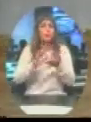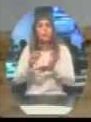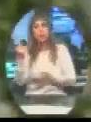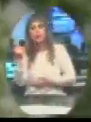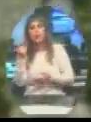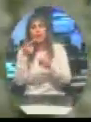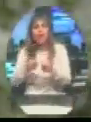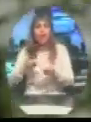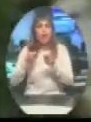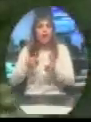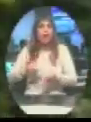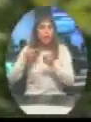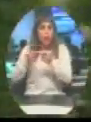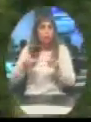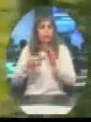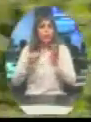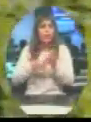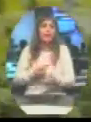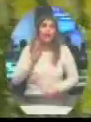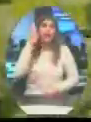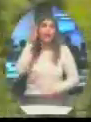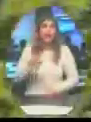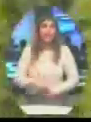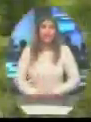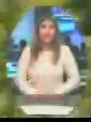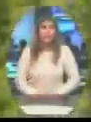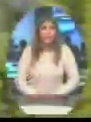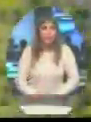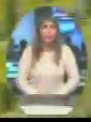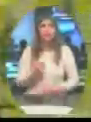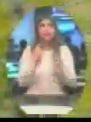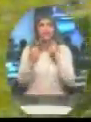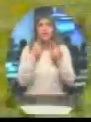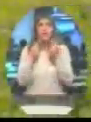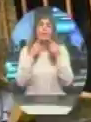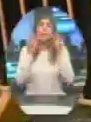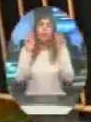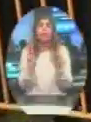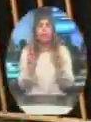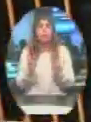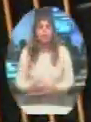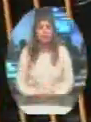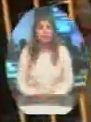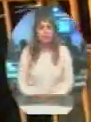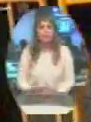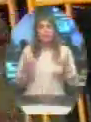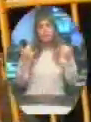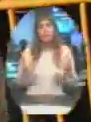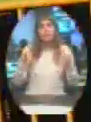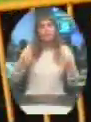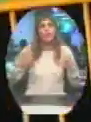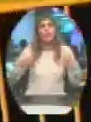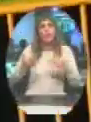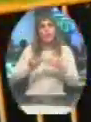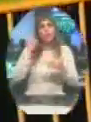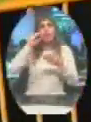סביב תוכנית אסטרטגית ארוכת טווח בענף. אך הדיונים הגיעו למבוי סתום. כעת ימים ספורים לפני אישור